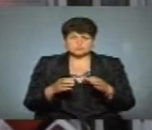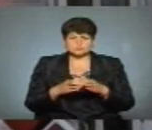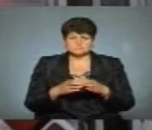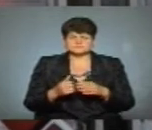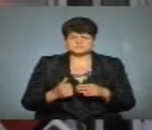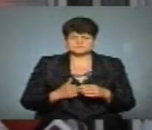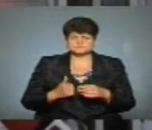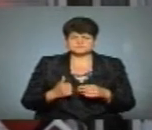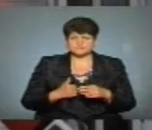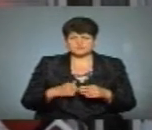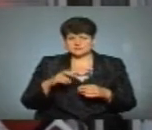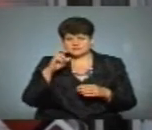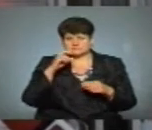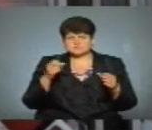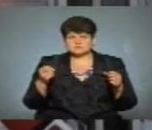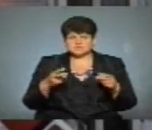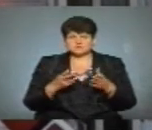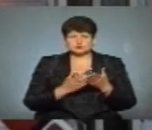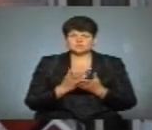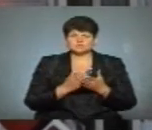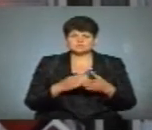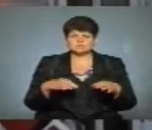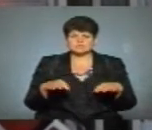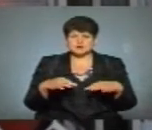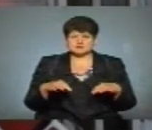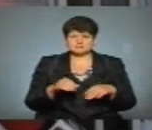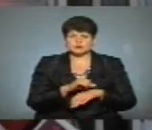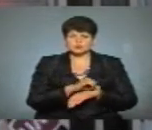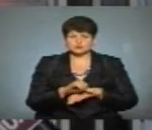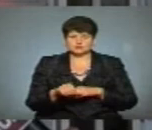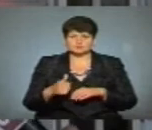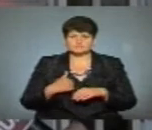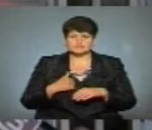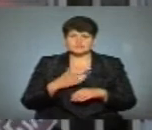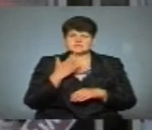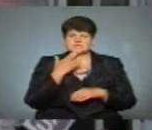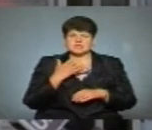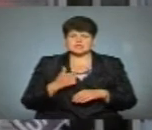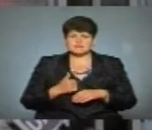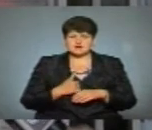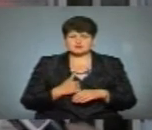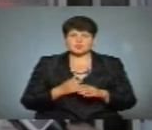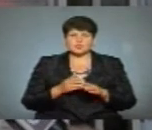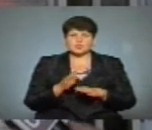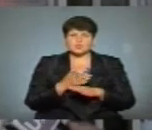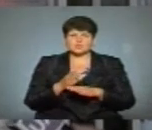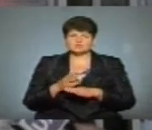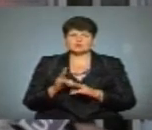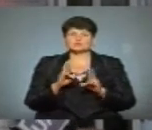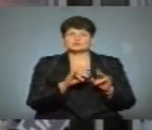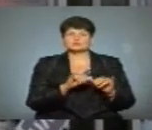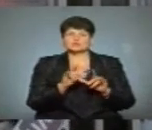України, Державної спеціальної служби транспорту, прикордонних військ та Національної гвардії. Розподіл, хто куди